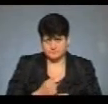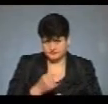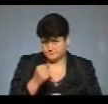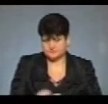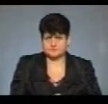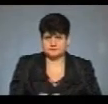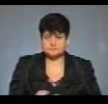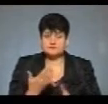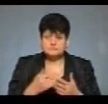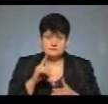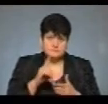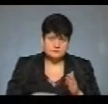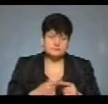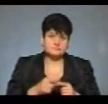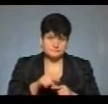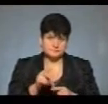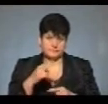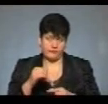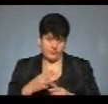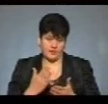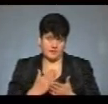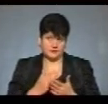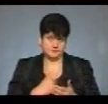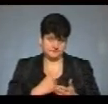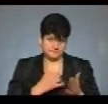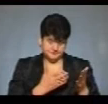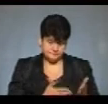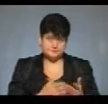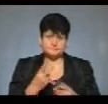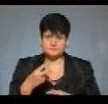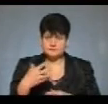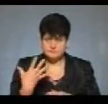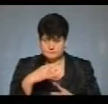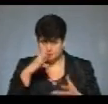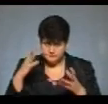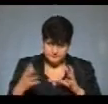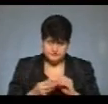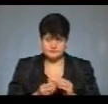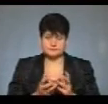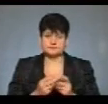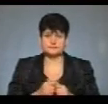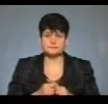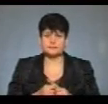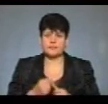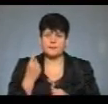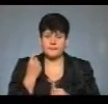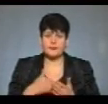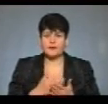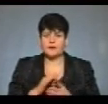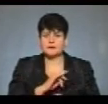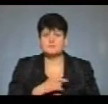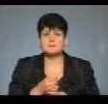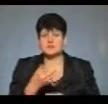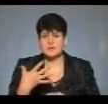якщо вірити навіть цим даним, які поки що попередні є в мене, також самовисуванці – це 25 з цілої кількості, так, і та одна з політичних сил – 15.